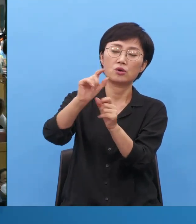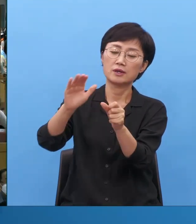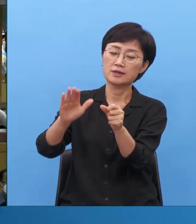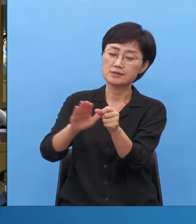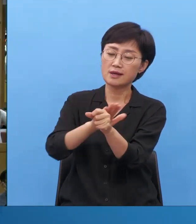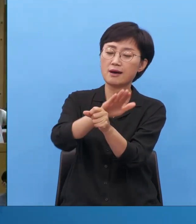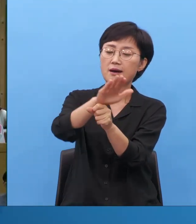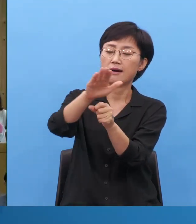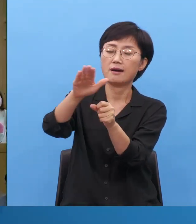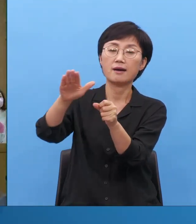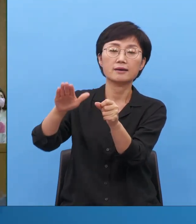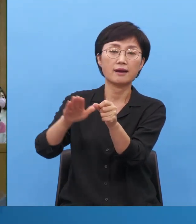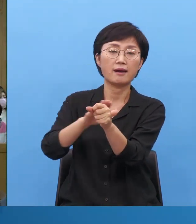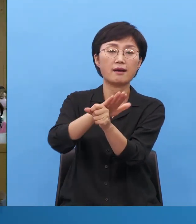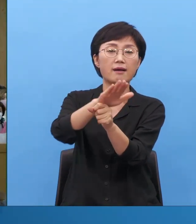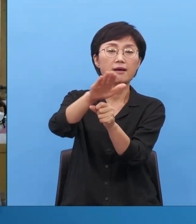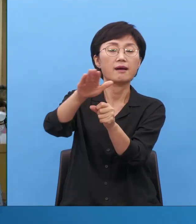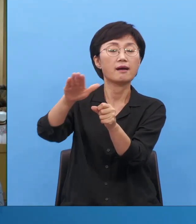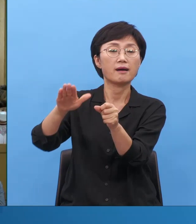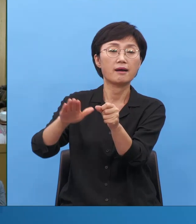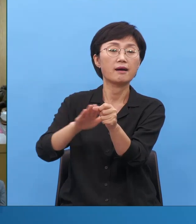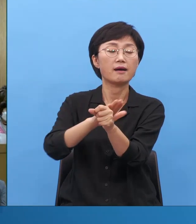주를 더욱